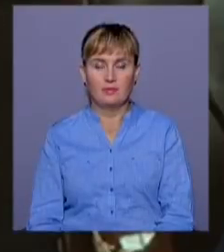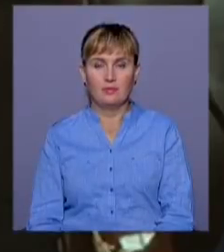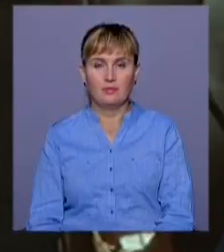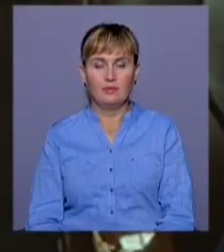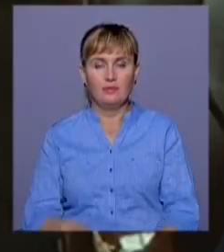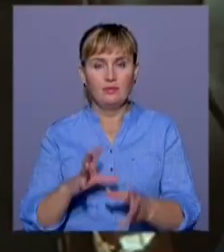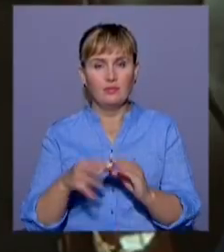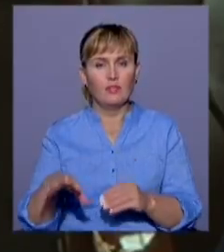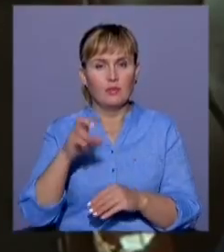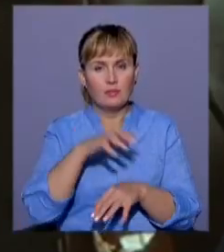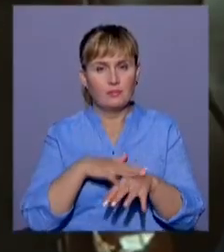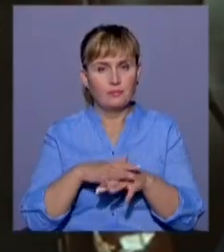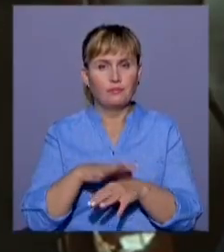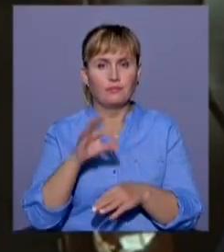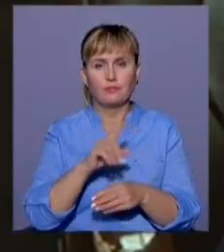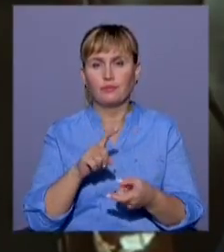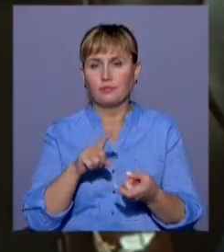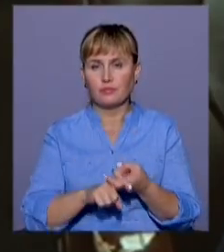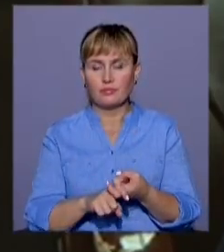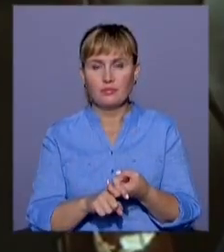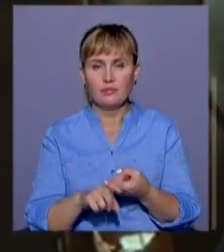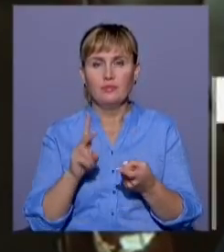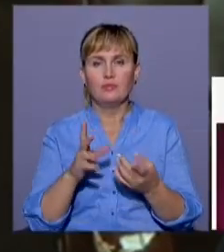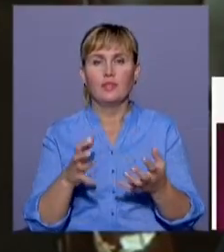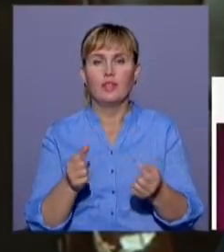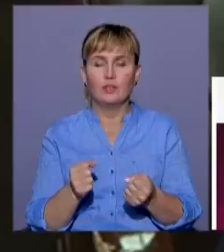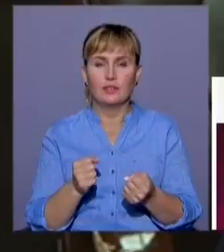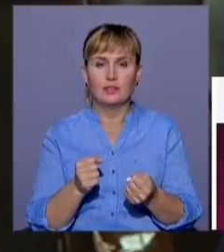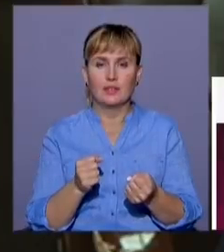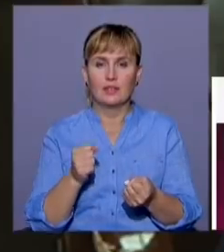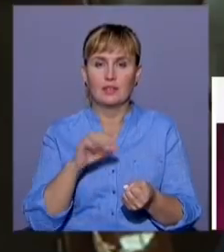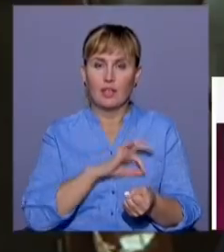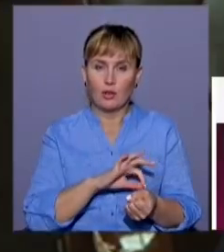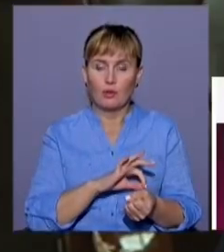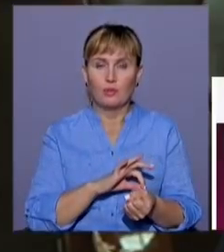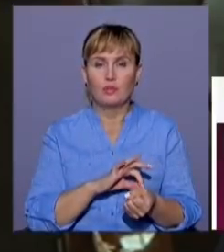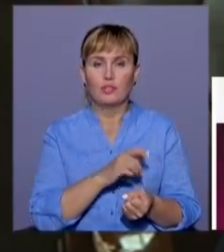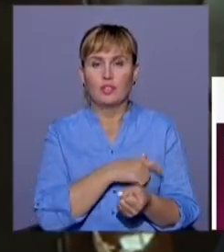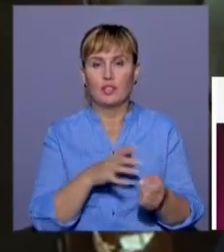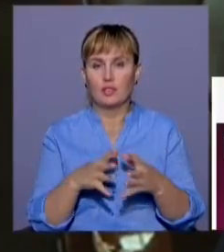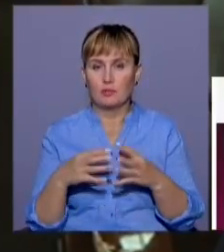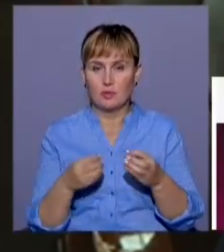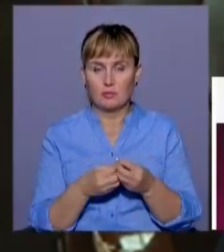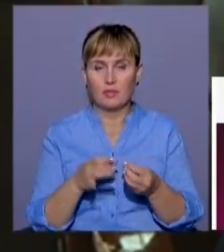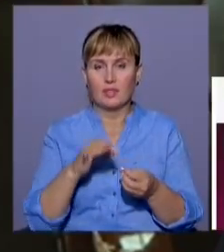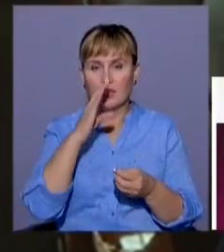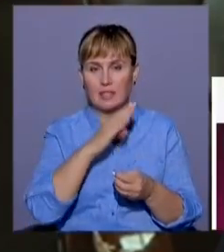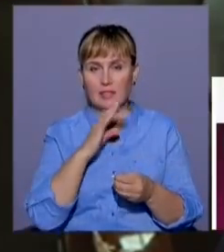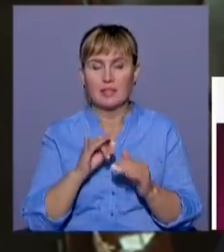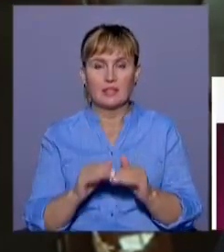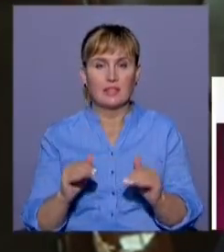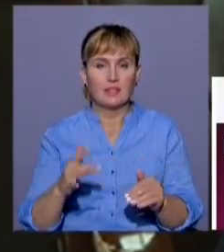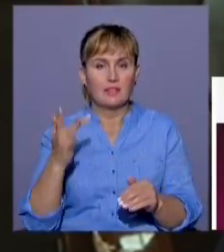Вообще во всех странах все, что связано с получением дохода членами семьи, и это и родители, и дети, оно